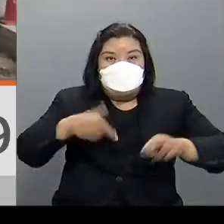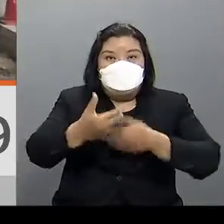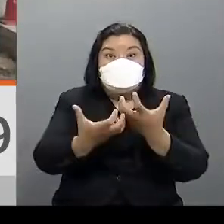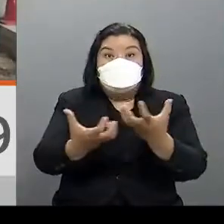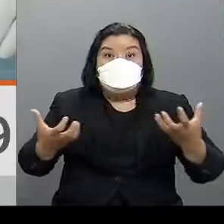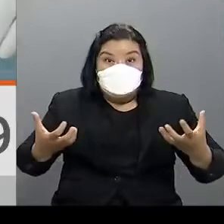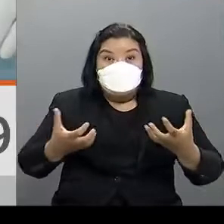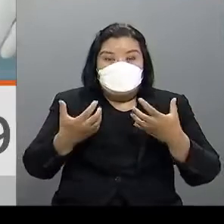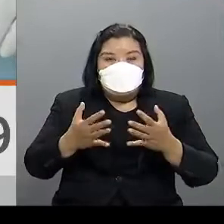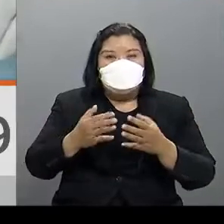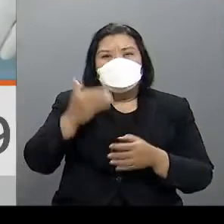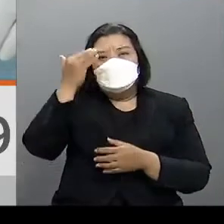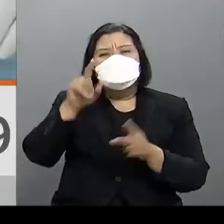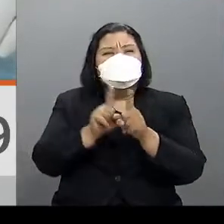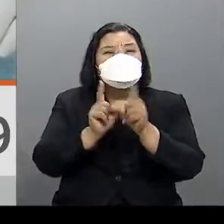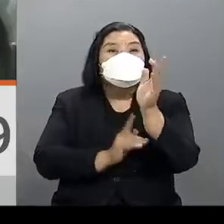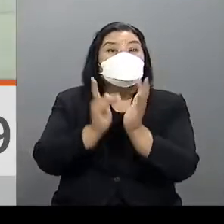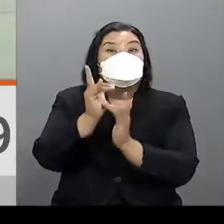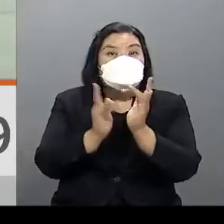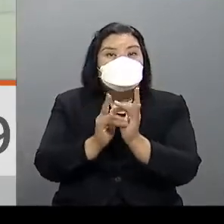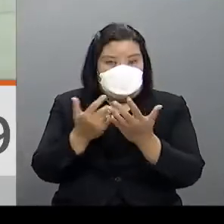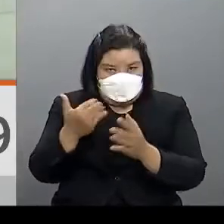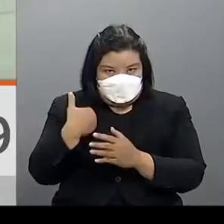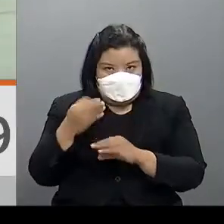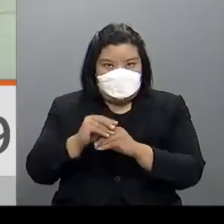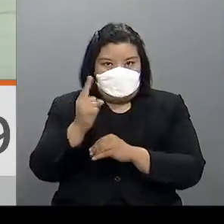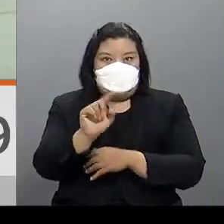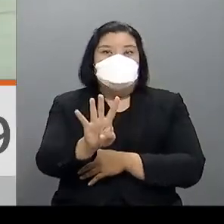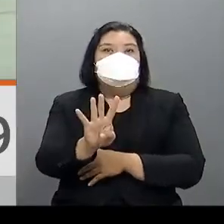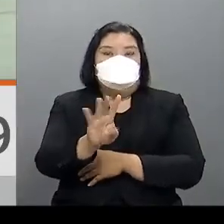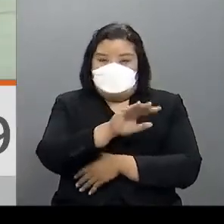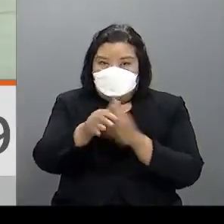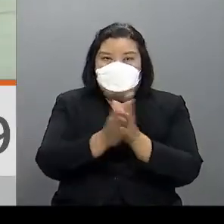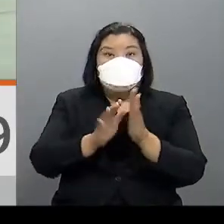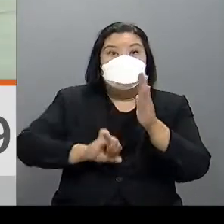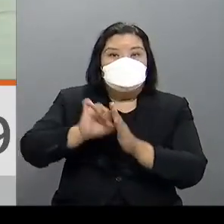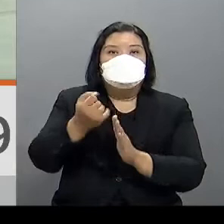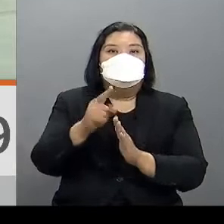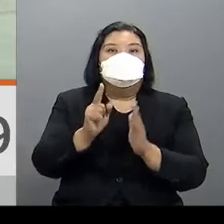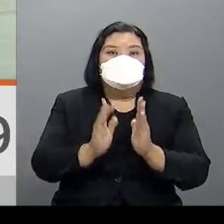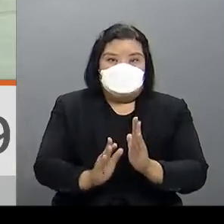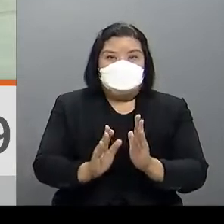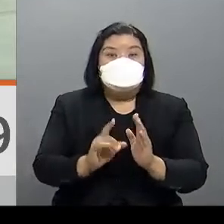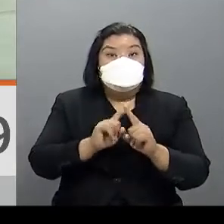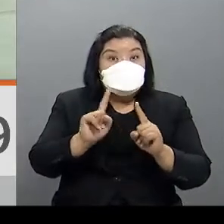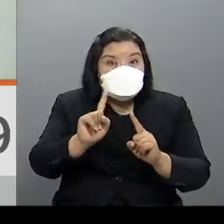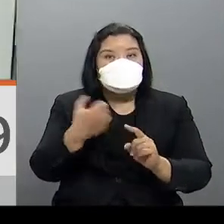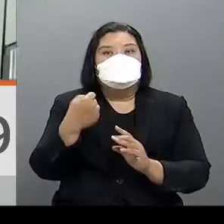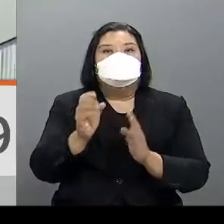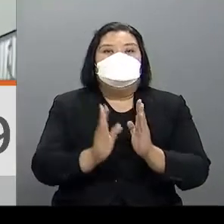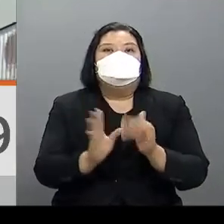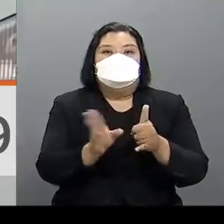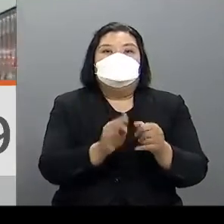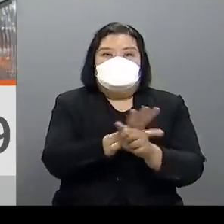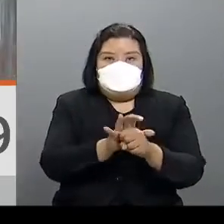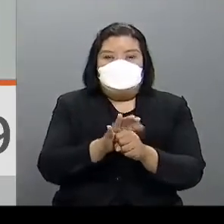จากจังหวัดระยองติดเชื้อเพิ่ม4คนรวมผู้เดินทางเข้ามา11คนติดเชื้อแล้ว10คนครับอีก1คนให้กักตัวเป็นเวลา